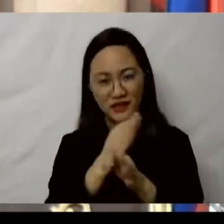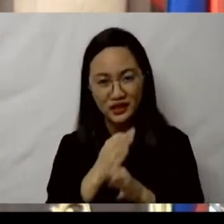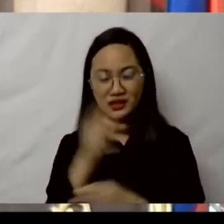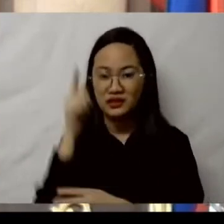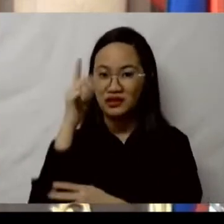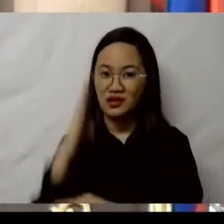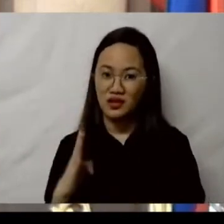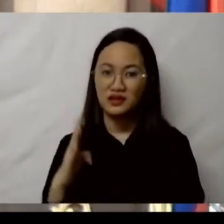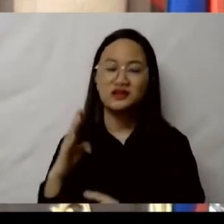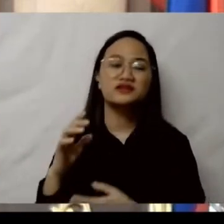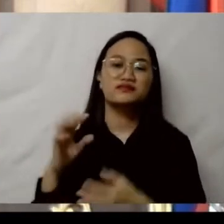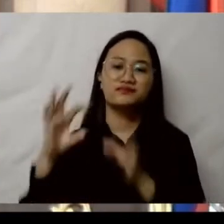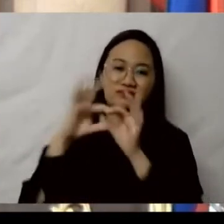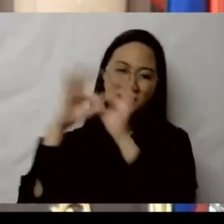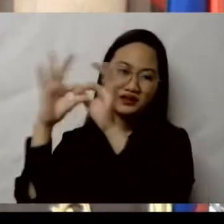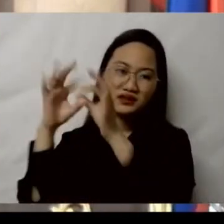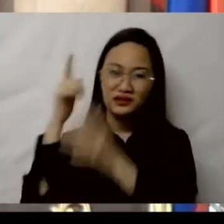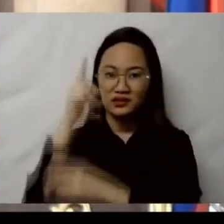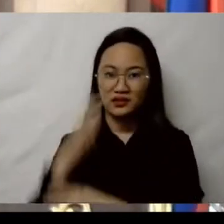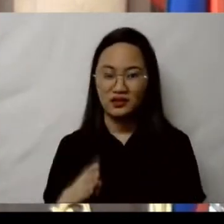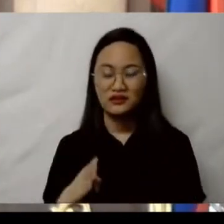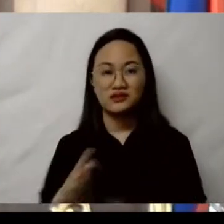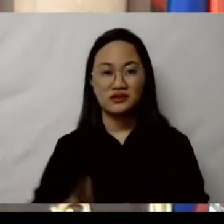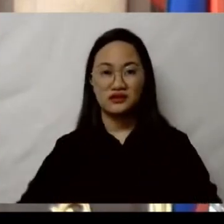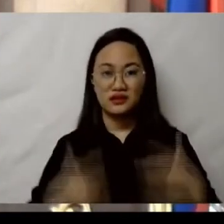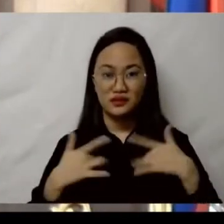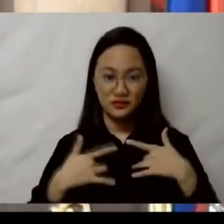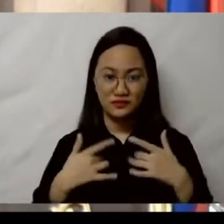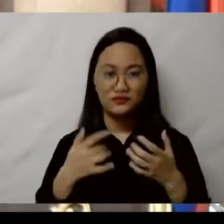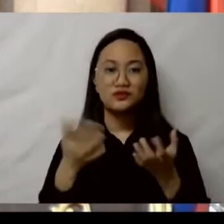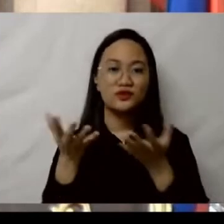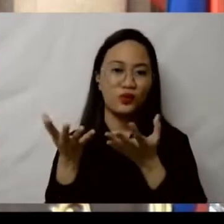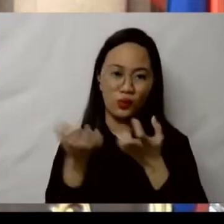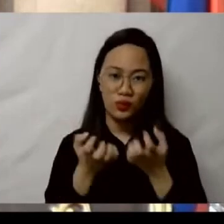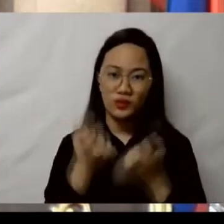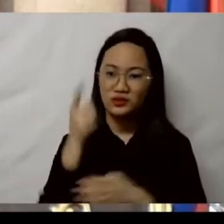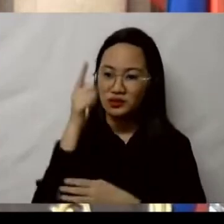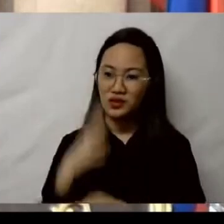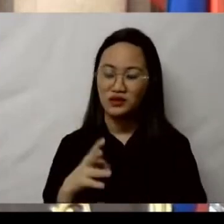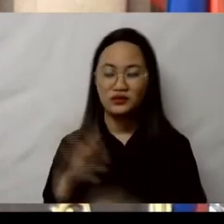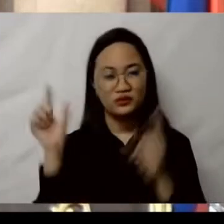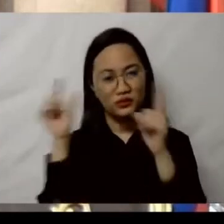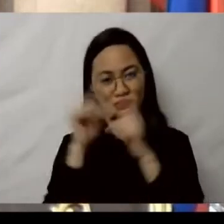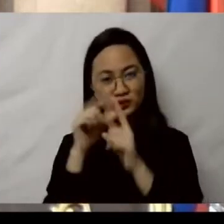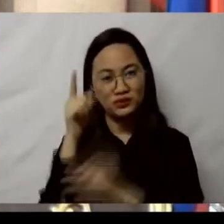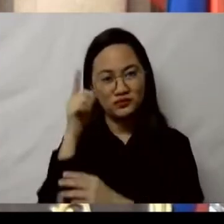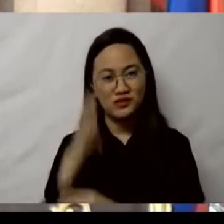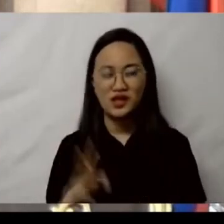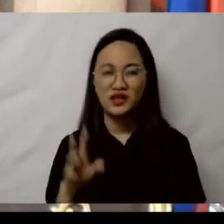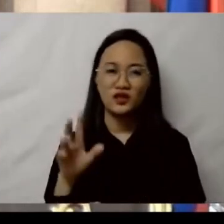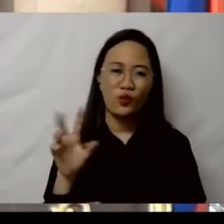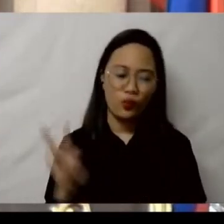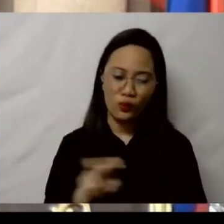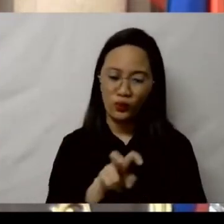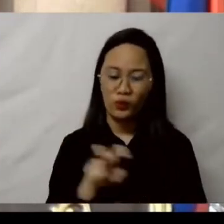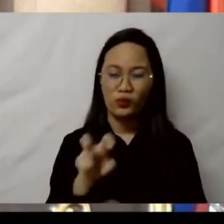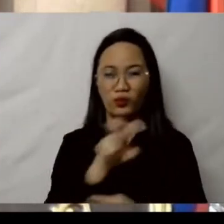at mamuhay sa kalooban ng Diyos at sa salita ng Diyos. The journey is long and winding and